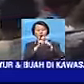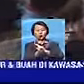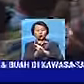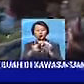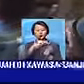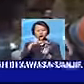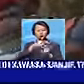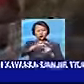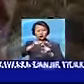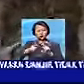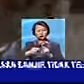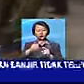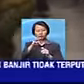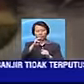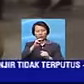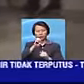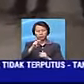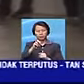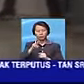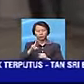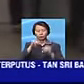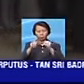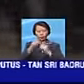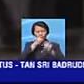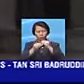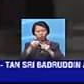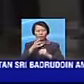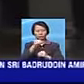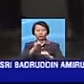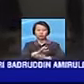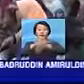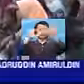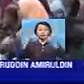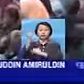apabila pelbagai menu mereka boleh nikmati. Dan siang tadi,